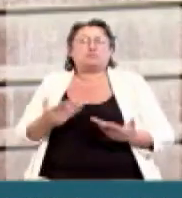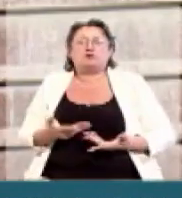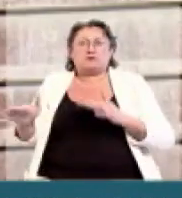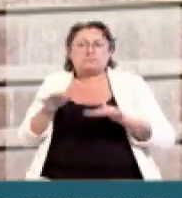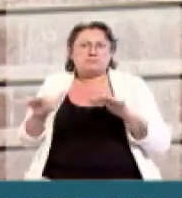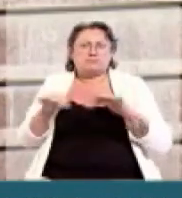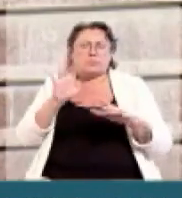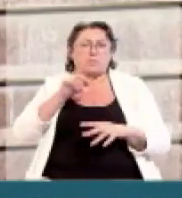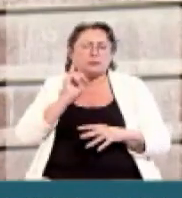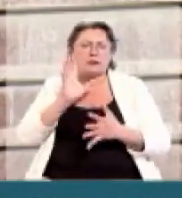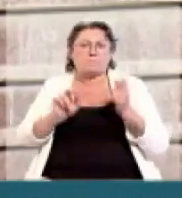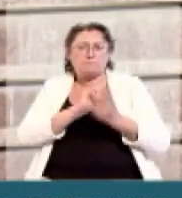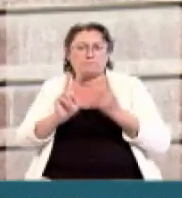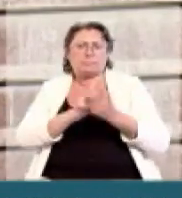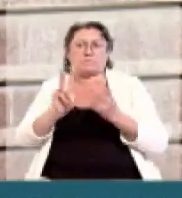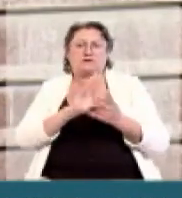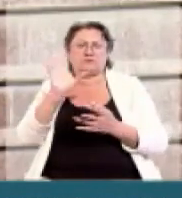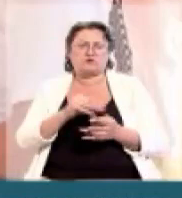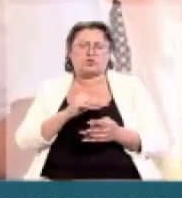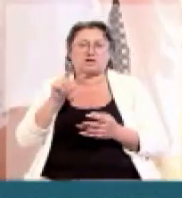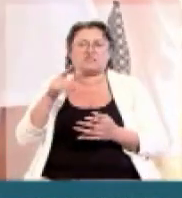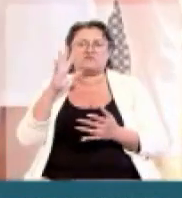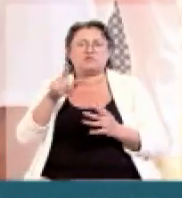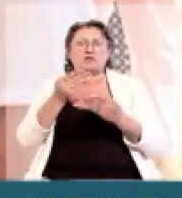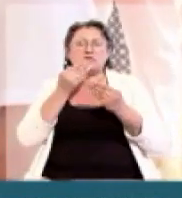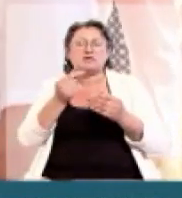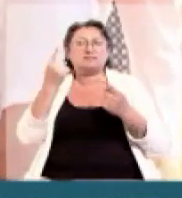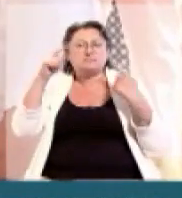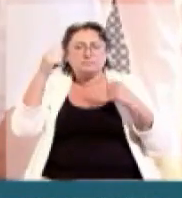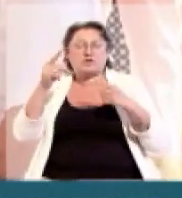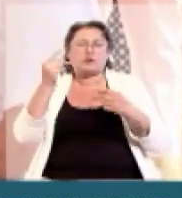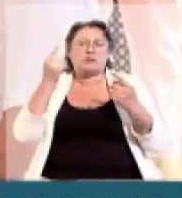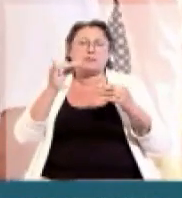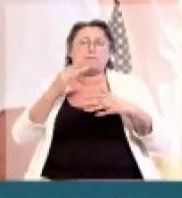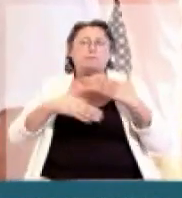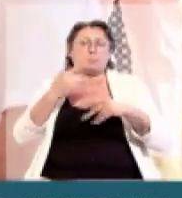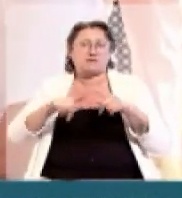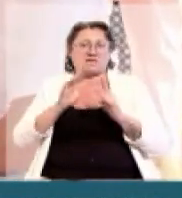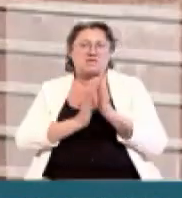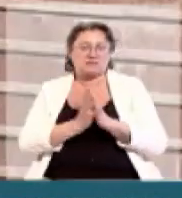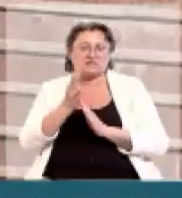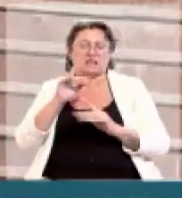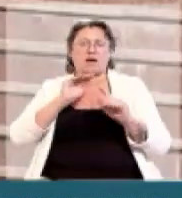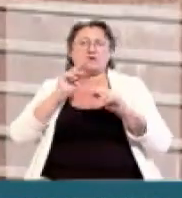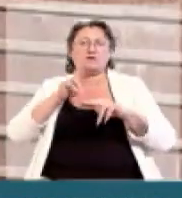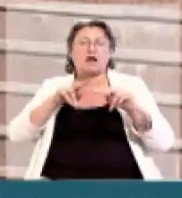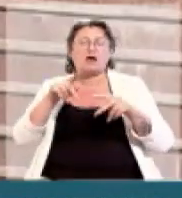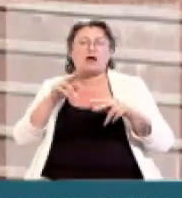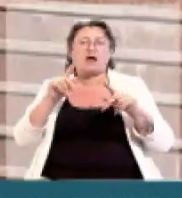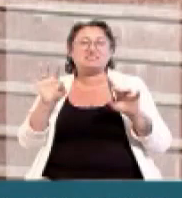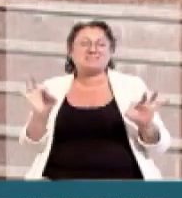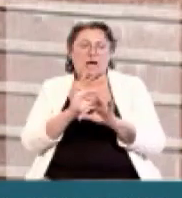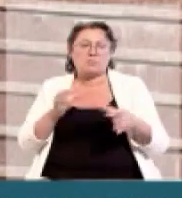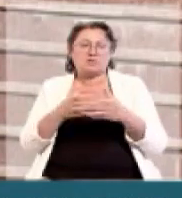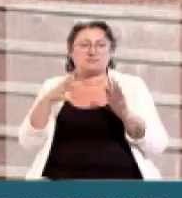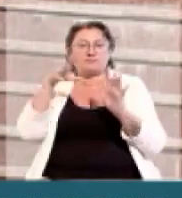казахстанцев. Молодая, меняющаяся на глазах столица – символ созидания, творчества и прогресса. Создаваемые архитектурные ансамбли сочетают в